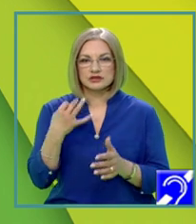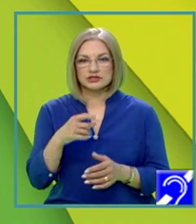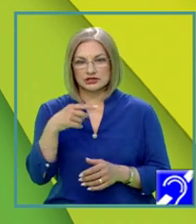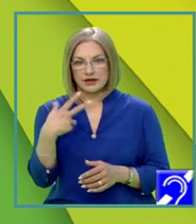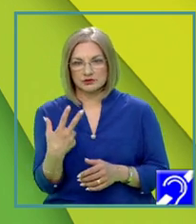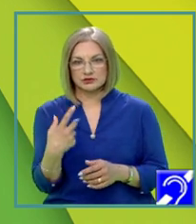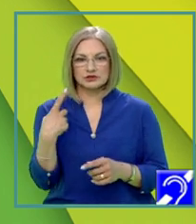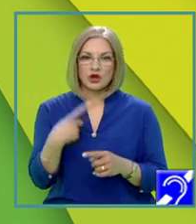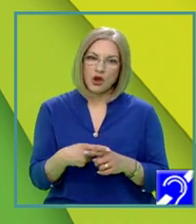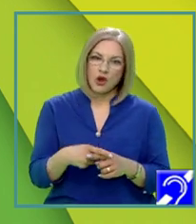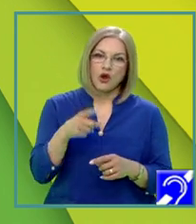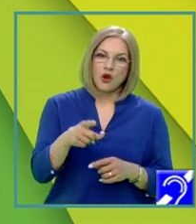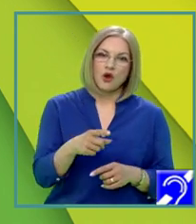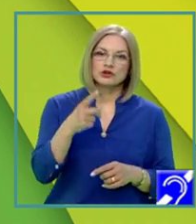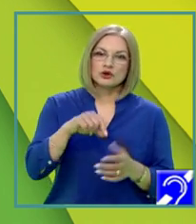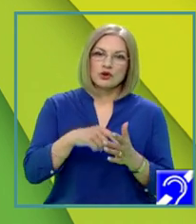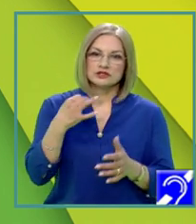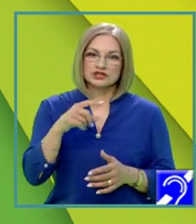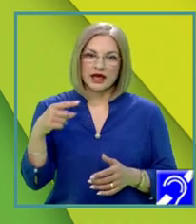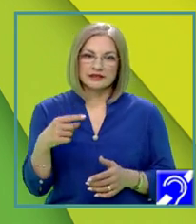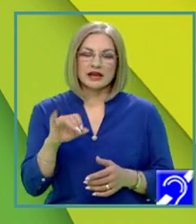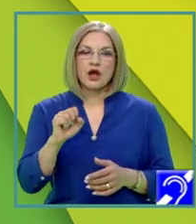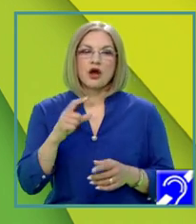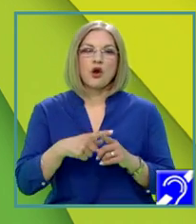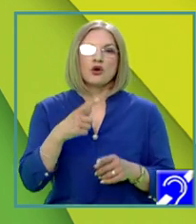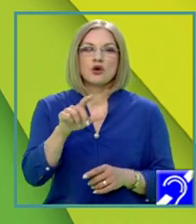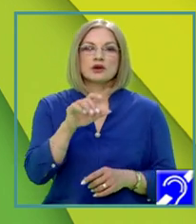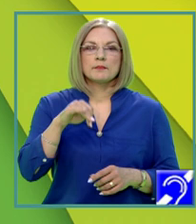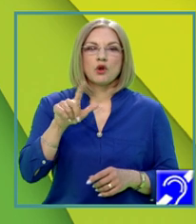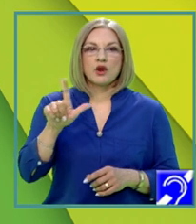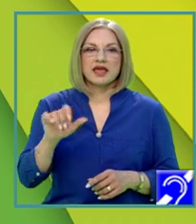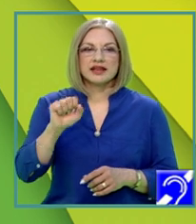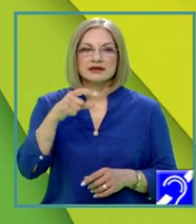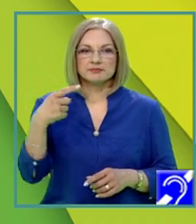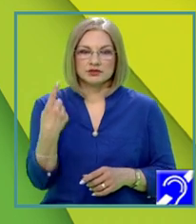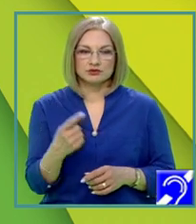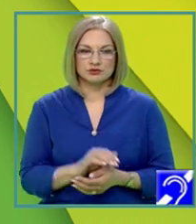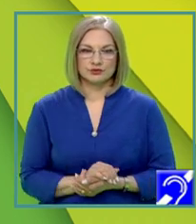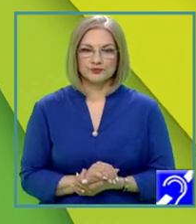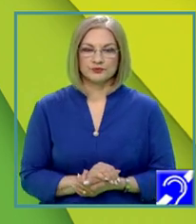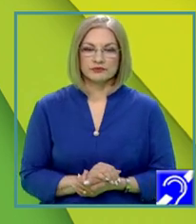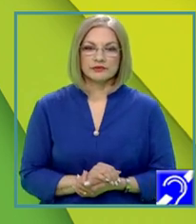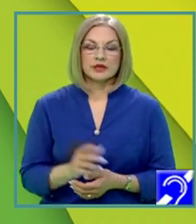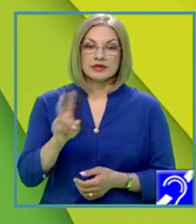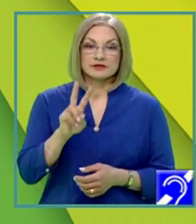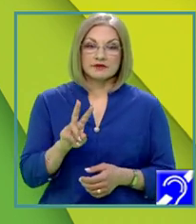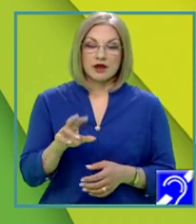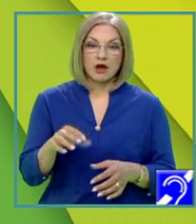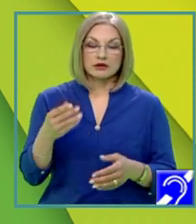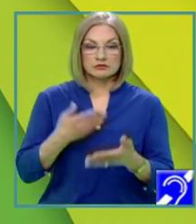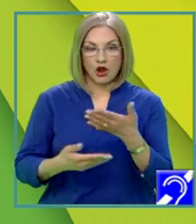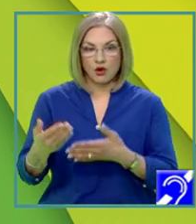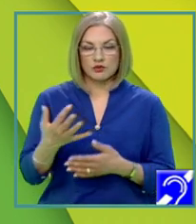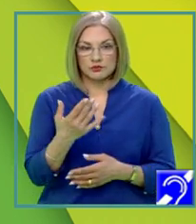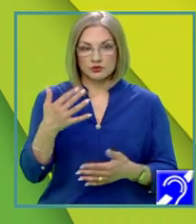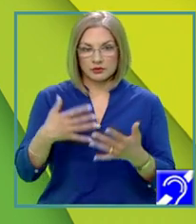ori Liviu la mine un nor secunde la minus 1 vom înlocui în ecuația scris glasul plantelor și găsim valoarea pentru Constanta